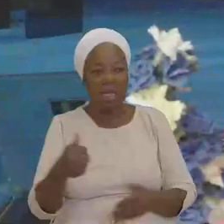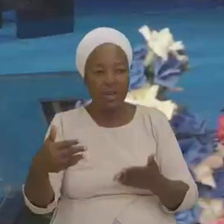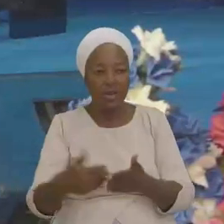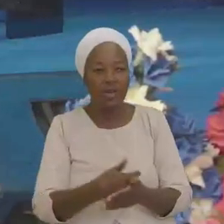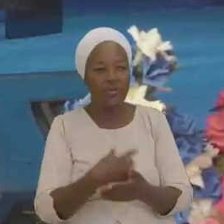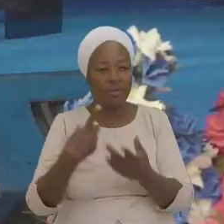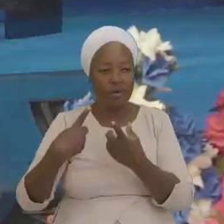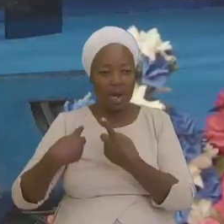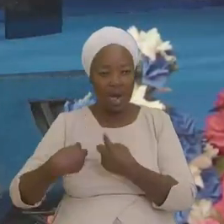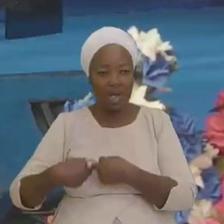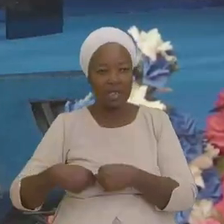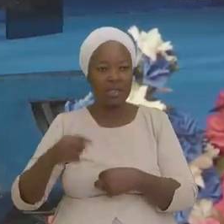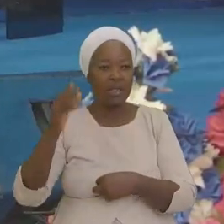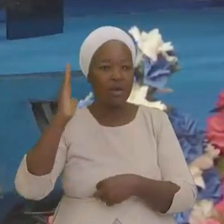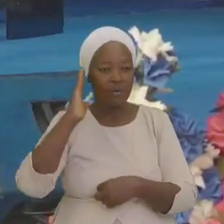Hein? Il dit,